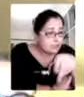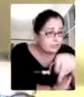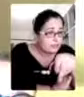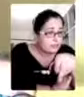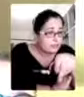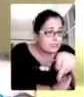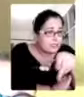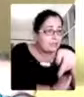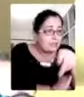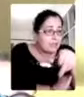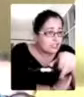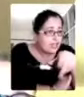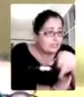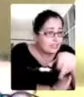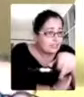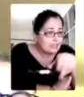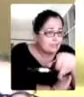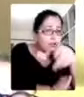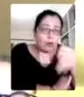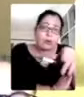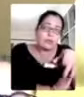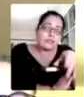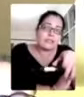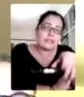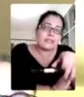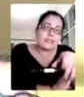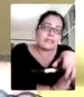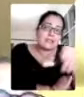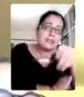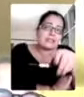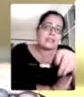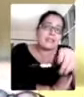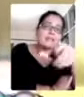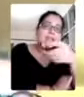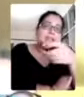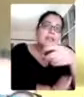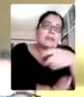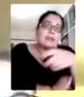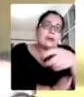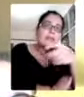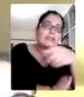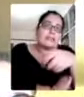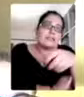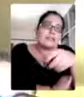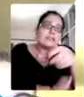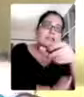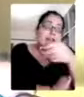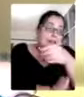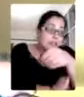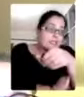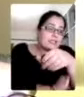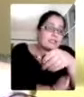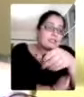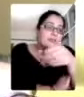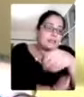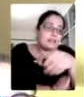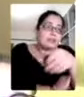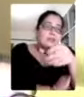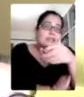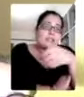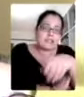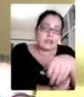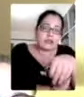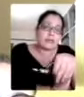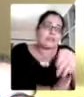Yani. dediğinize çok katılıyorum. Ben Şahin'le ilgili çok olumlu yazılar da yazdım. Hatta babalarının yani amcalarının beni